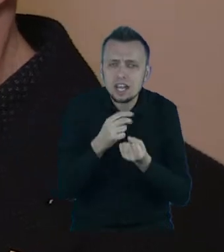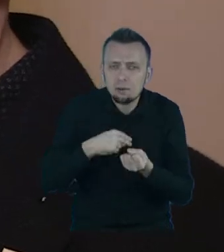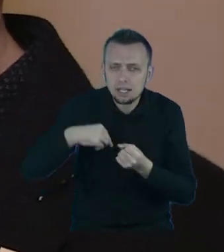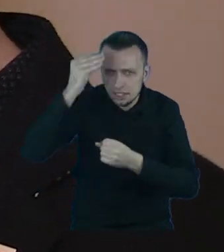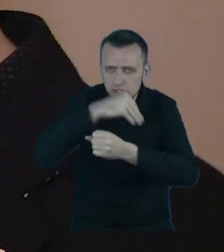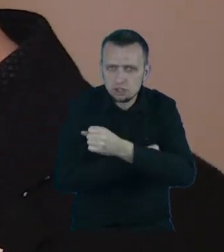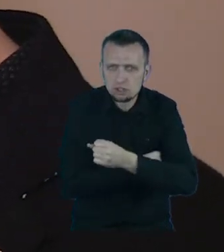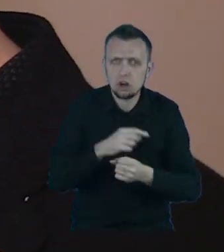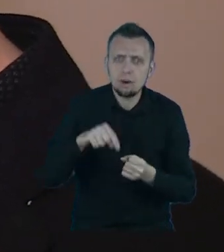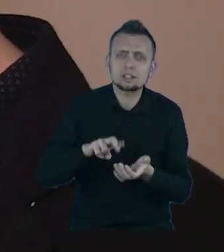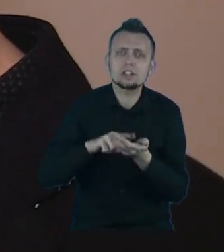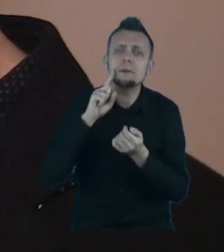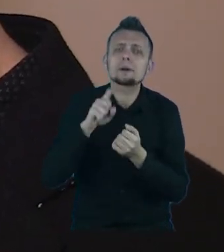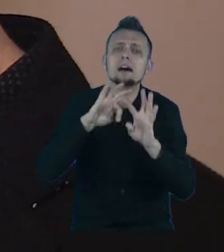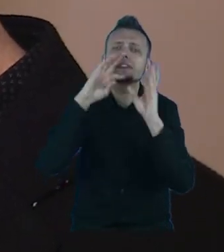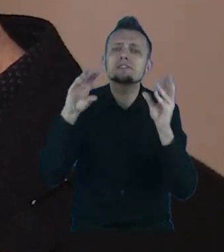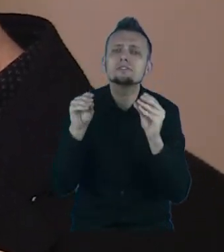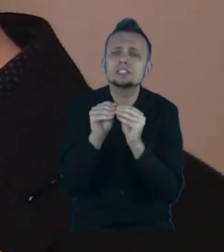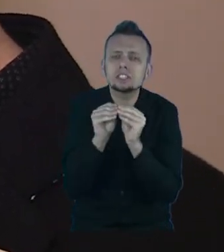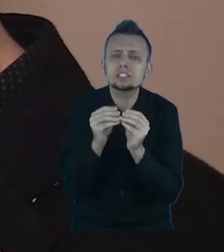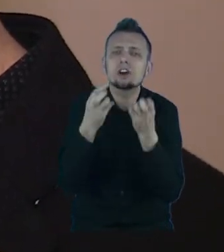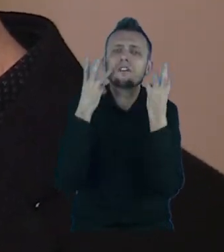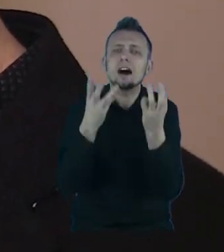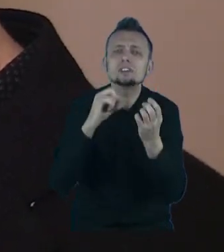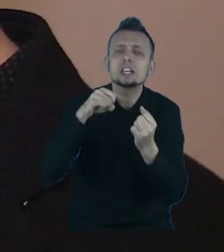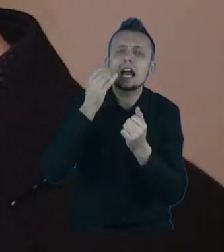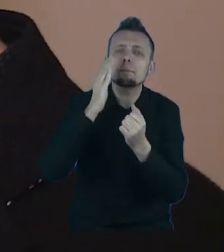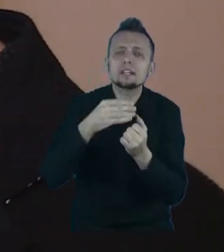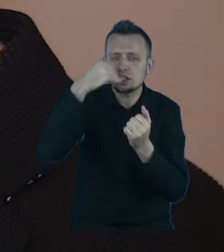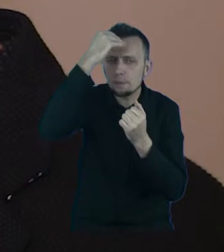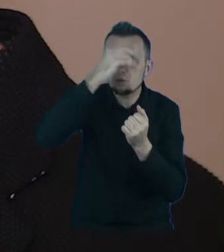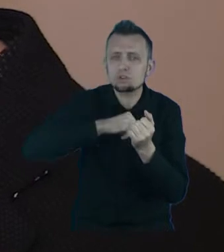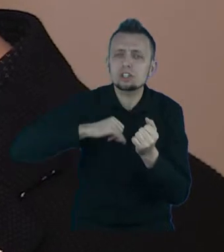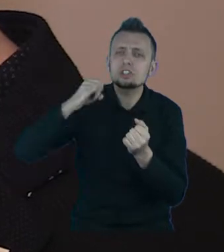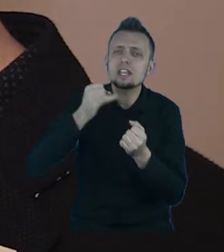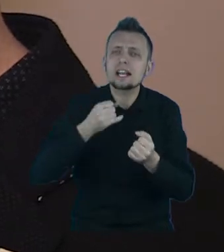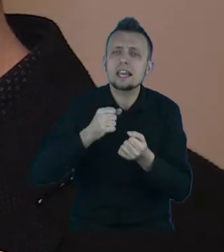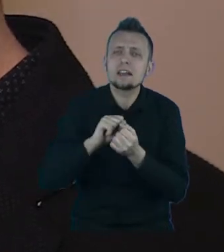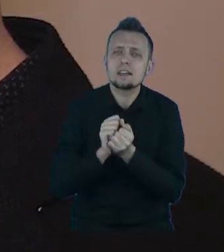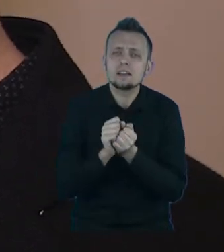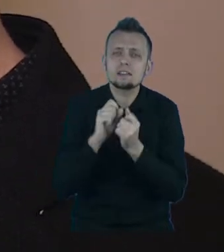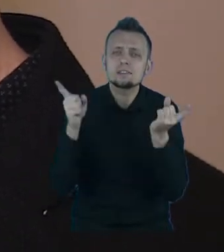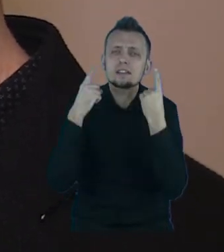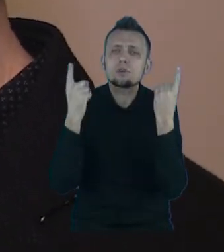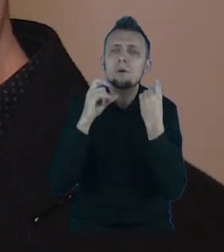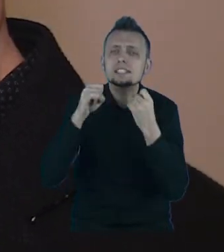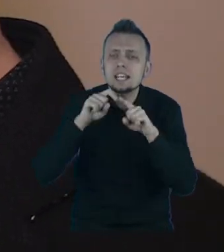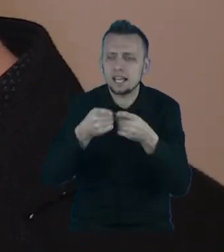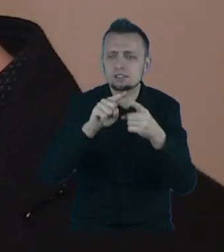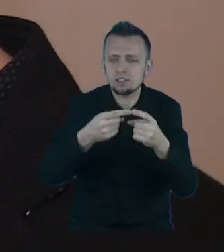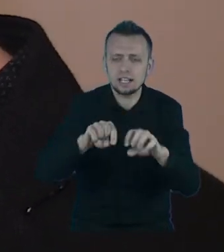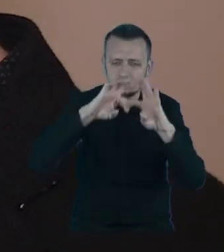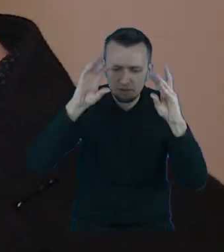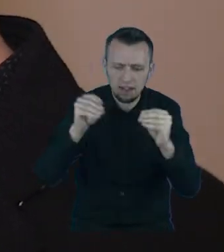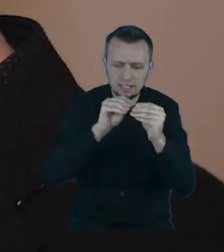zależy od tego, jak będziemy się uczyli, w jakich warunkach, jak będzie zorganizowana ta edukacja. I to, że marzymy o szkole,